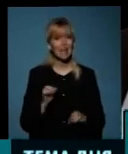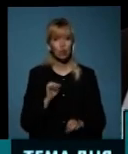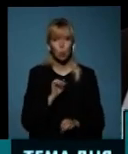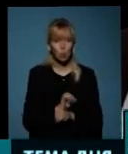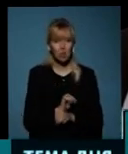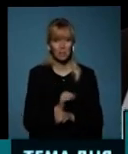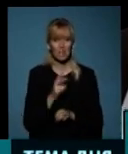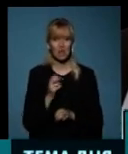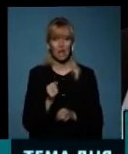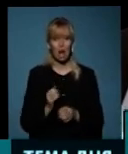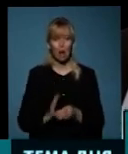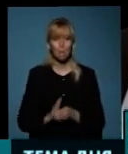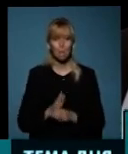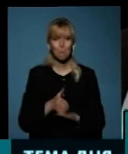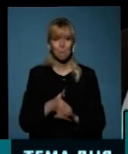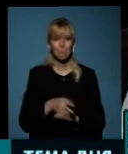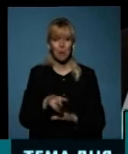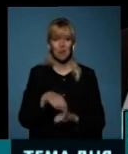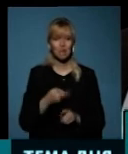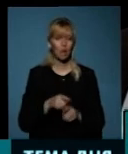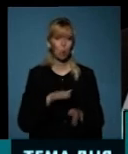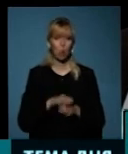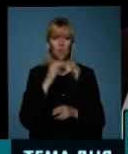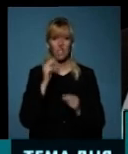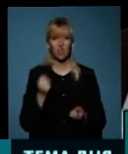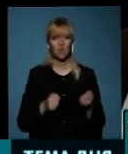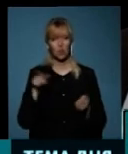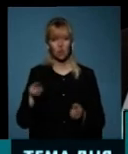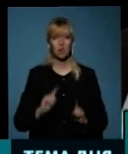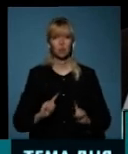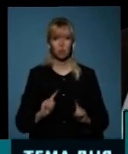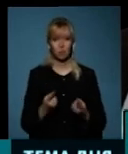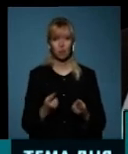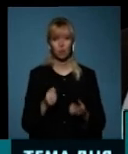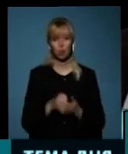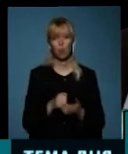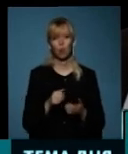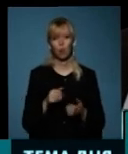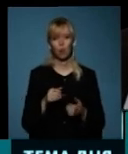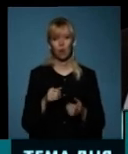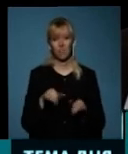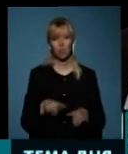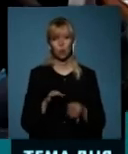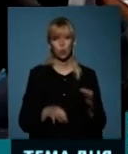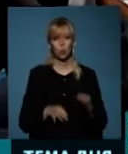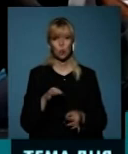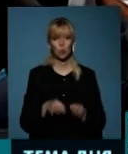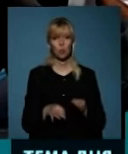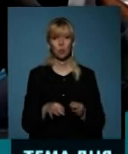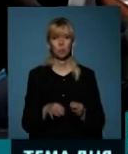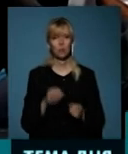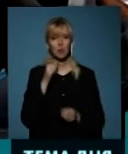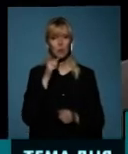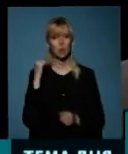зупинився на переїзді, це повністю вина водія. Водій заарештований, ну, там, до вирішення судом. Пане Валерій,